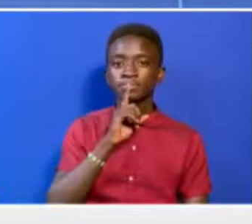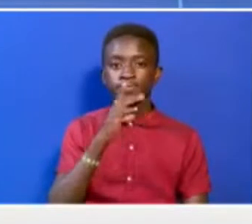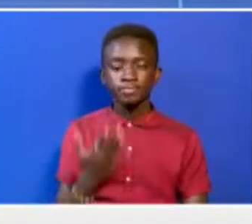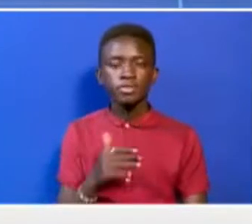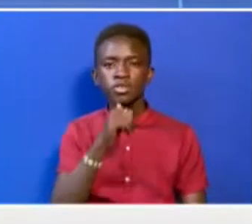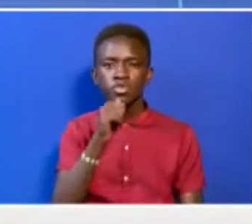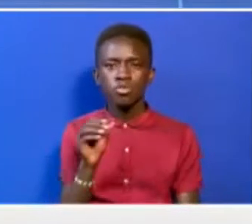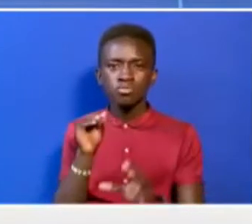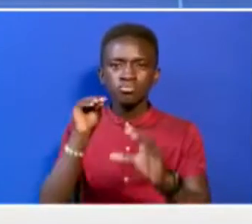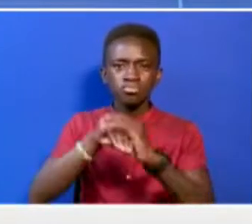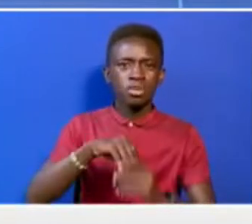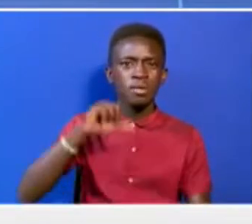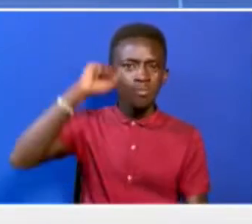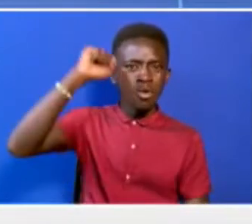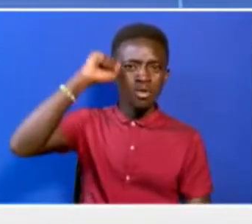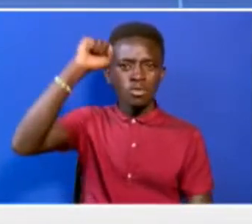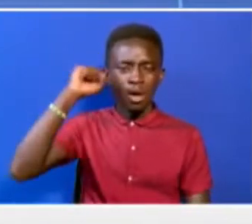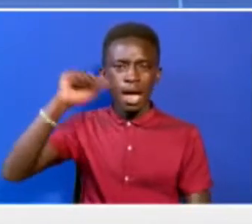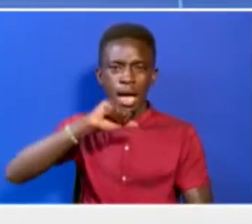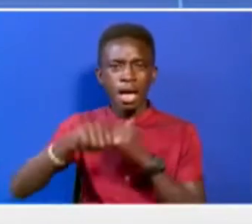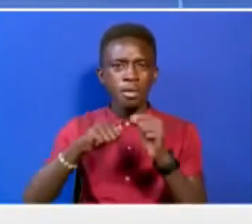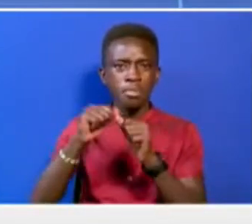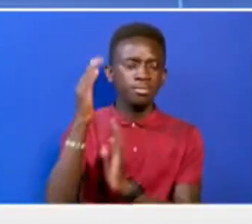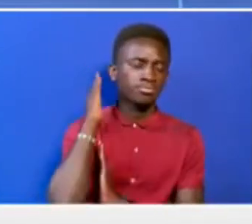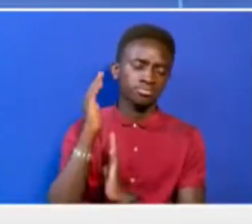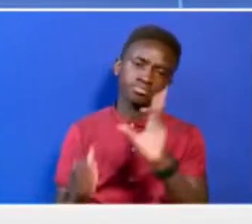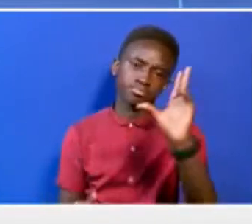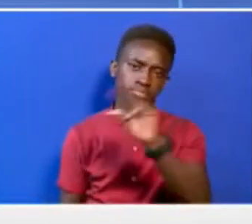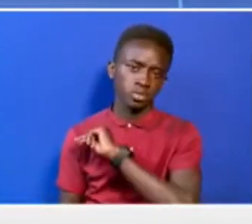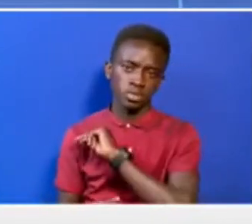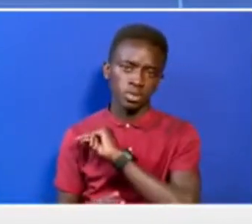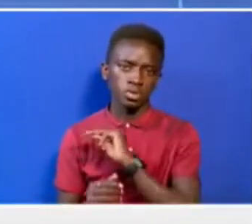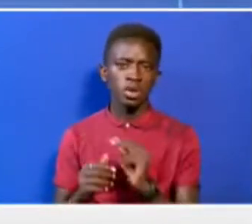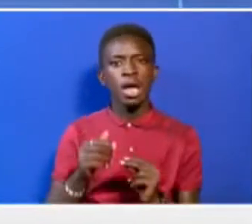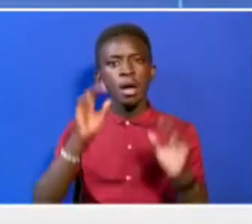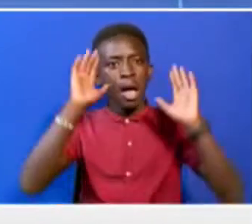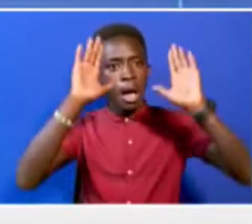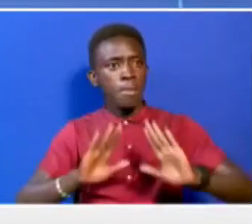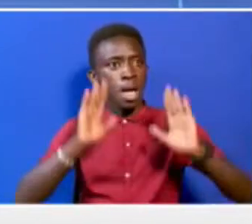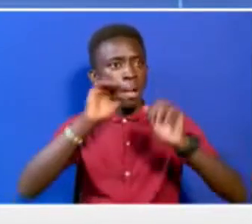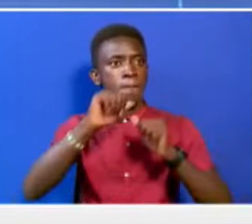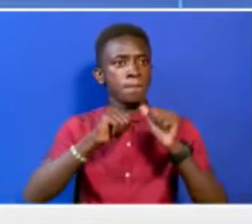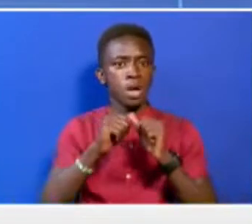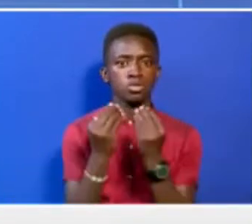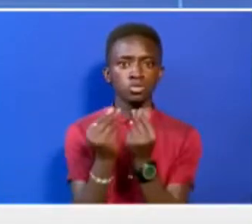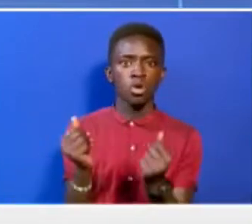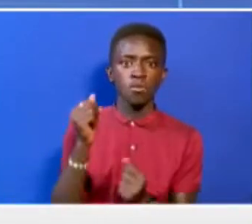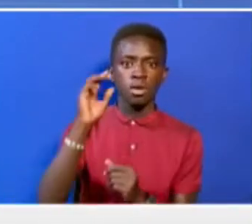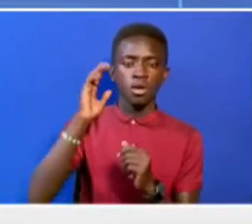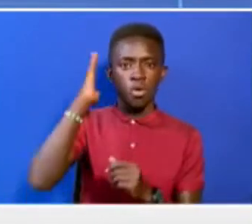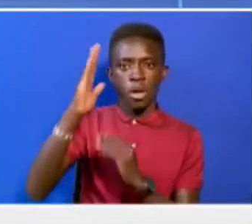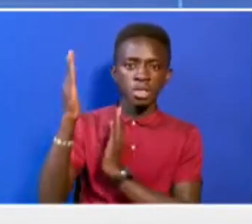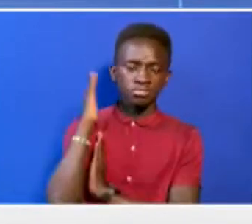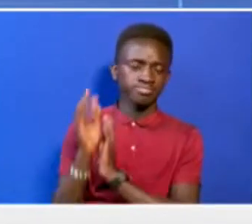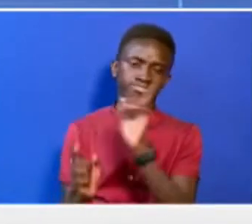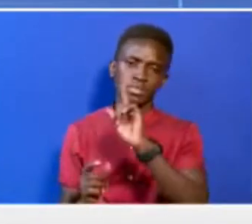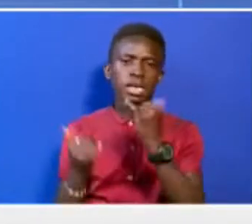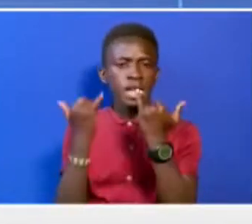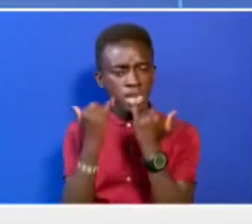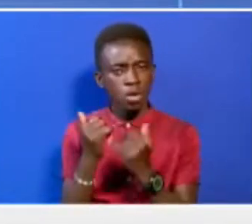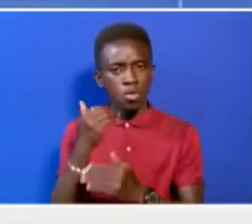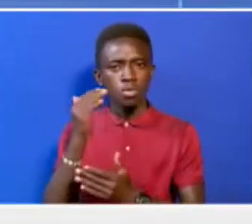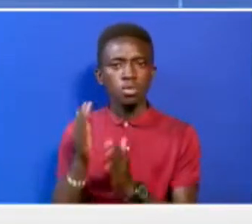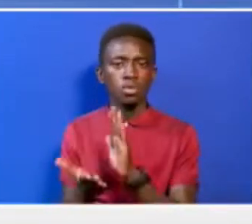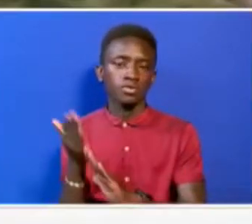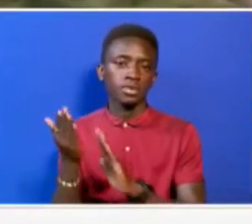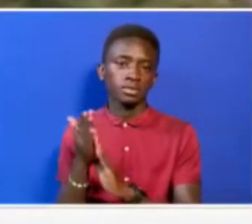swala hilo la utovu wa usalama na badala yake kuuza sera zao na kutafuta suluhu ya kuwepo kwa usalama